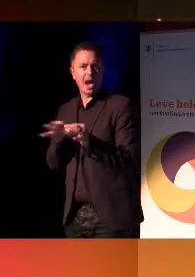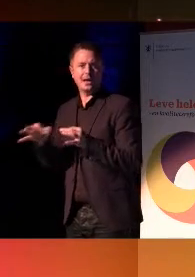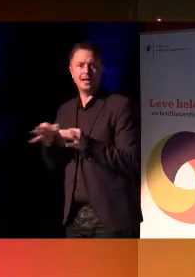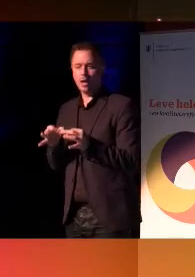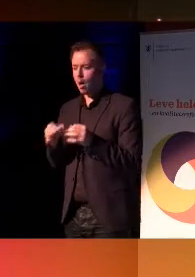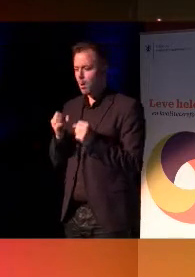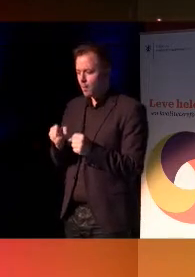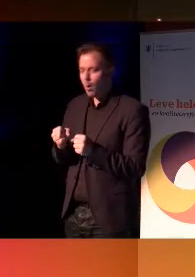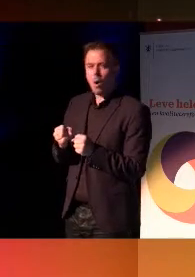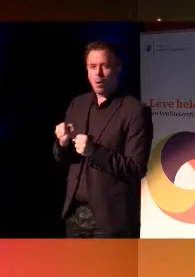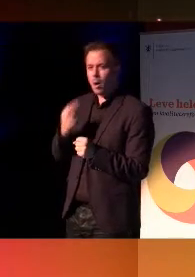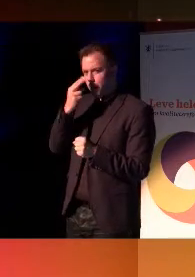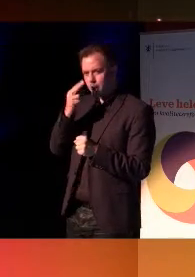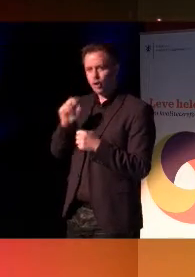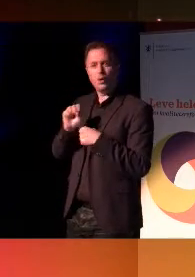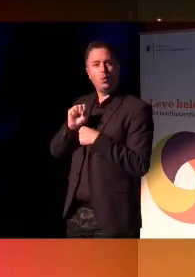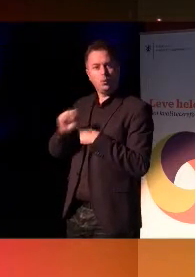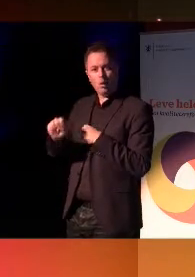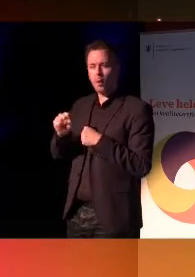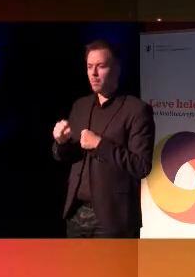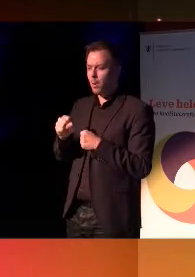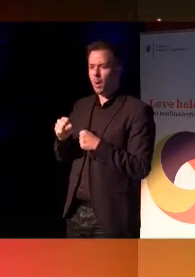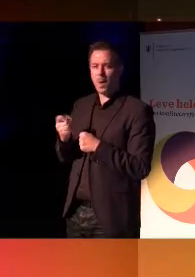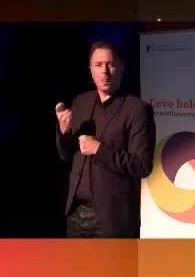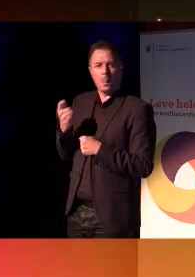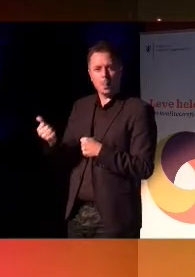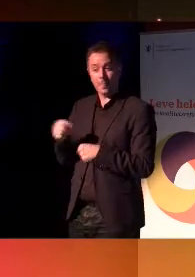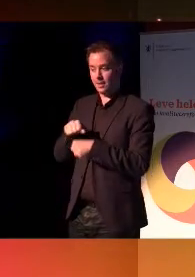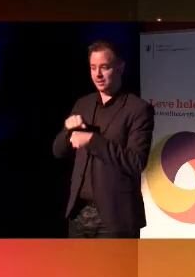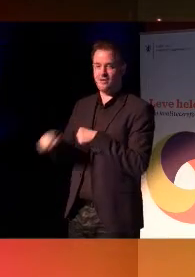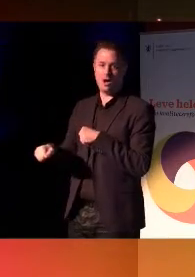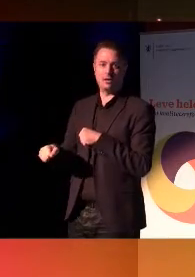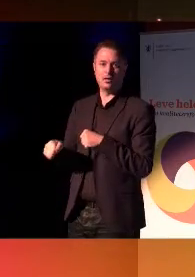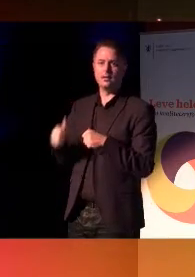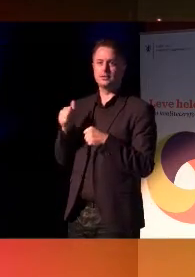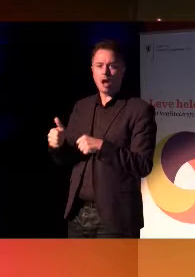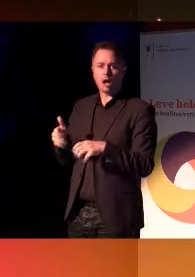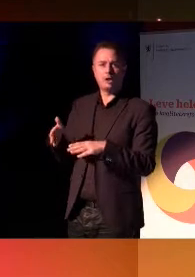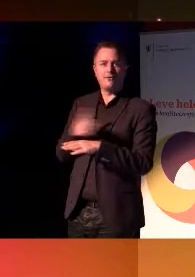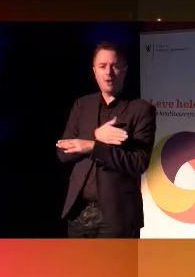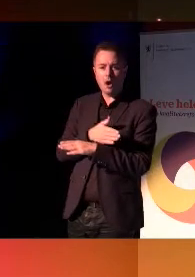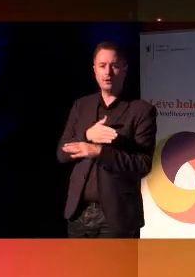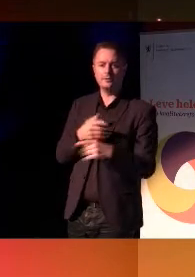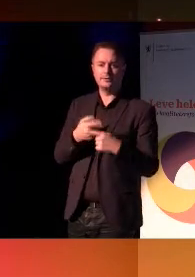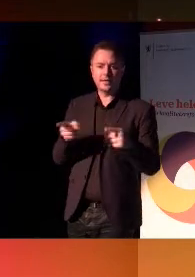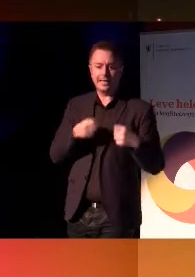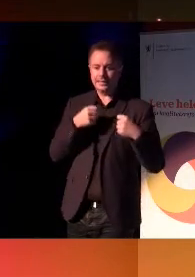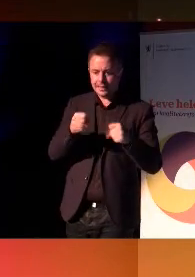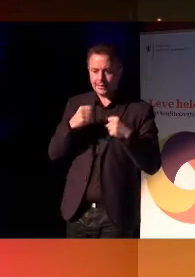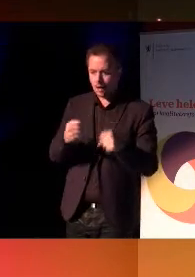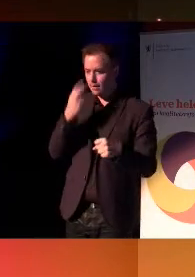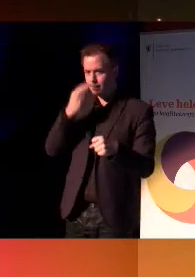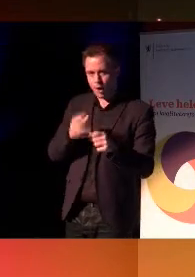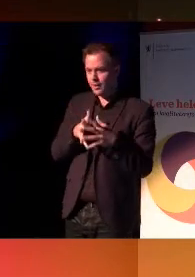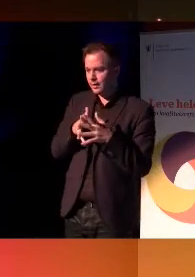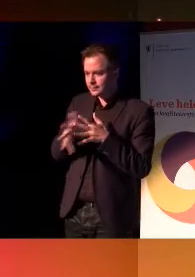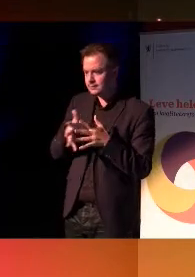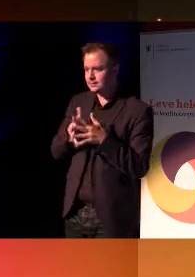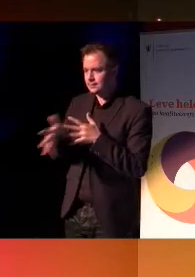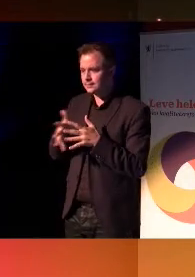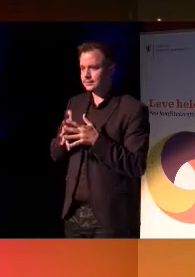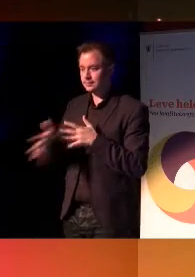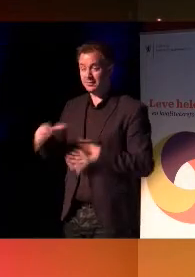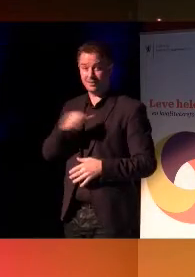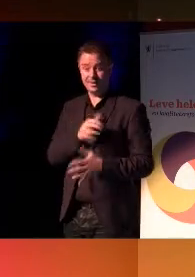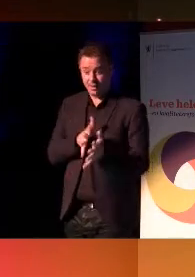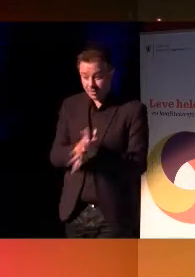liten som overhovedet mulig. Det skal også være iverksatt alle andre tenkelige tiltak før man griper til bruken av tvang.